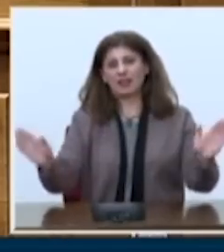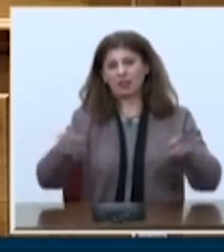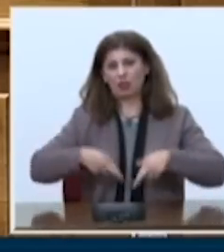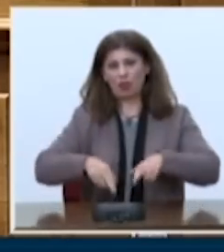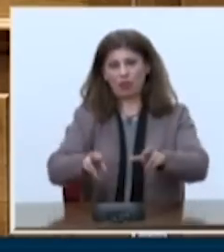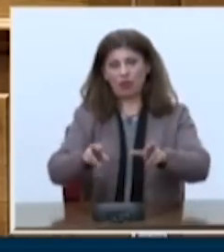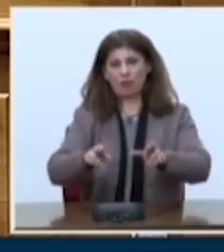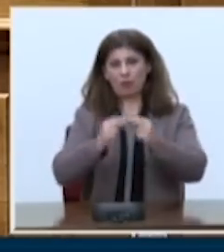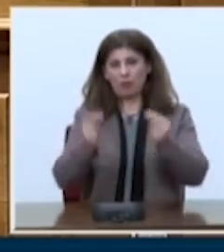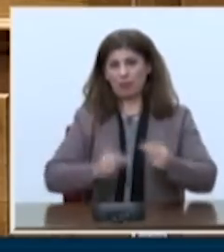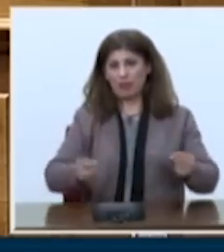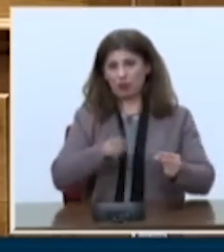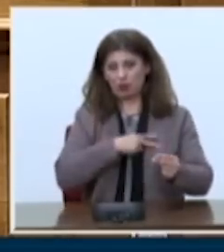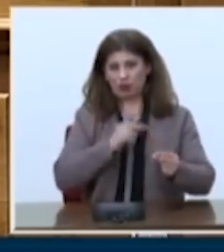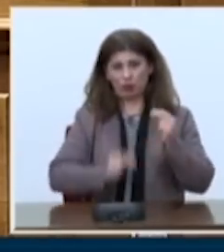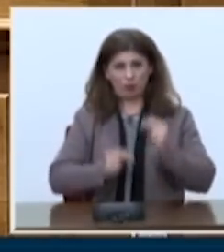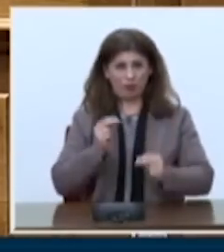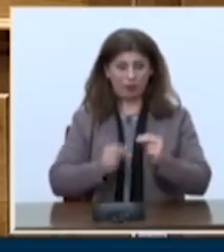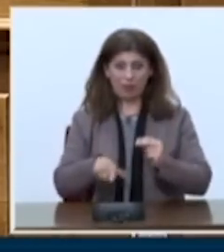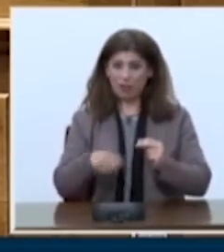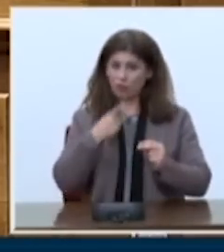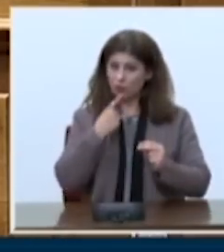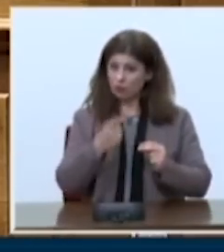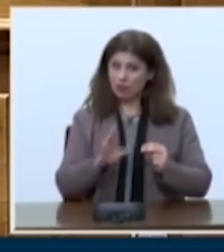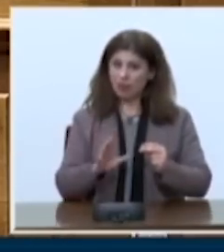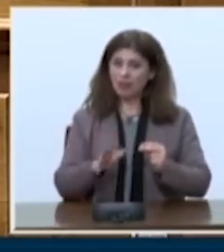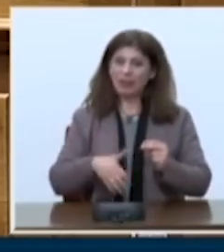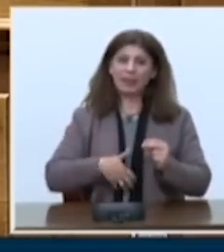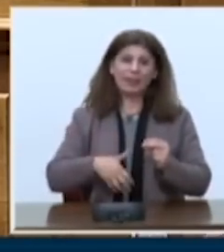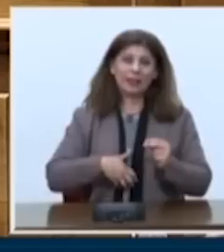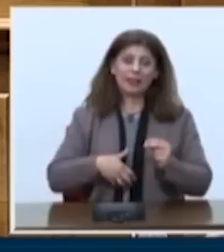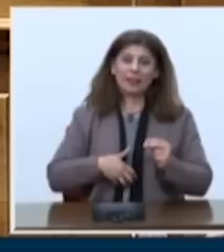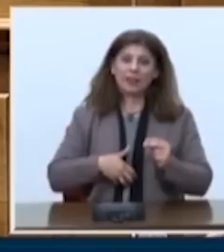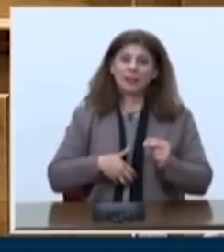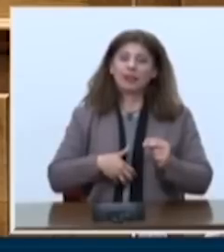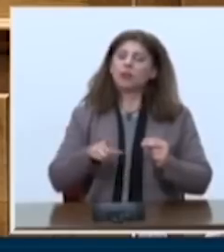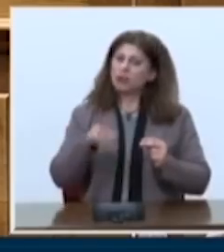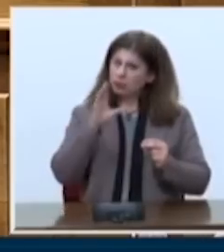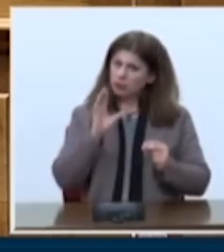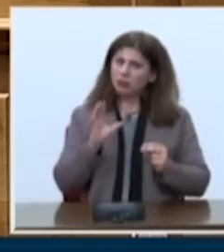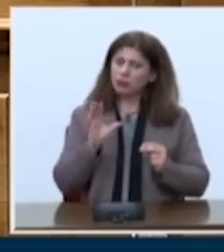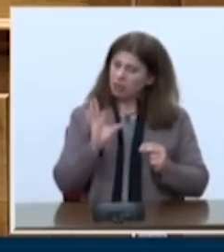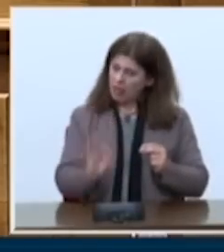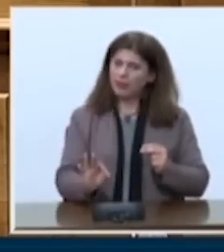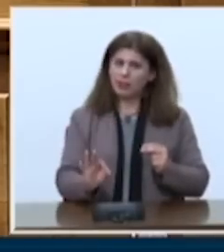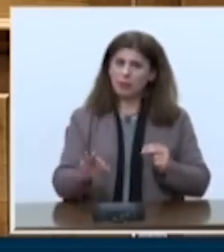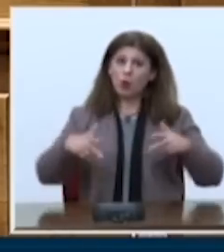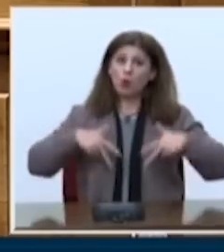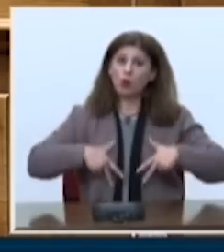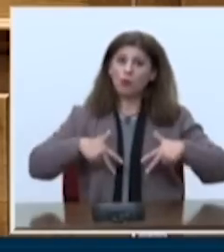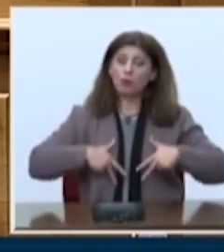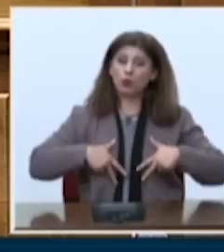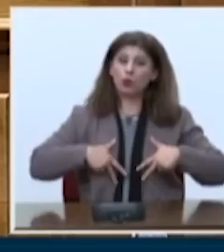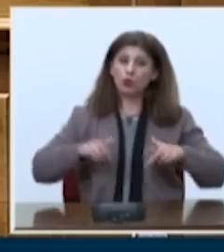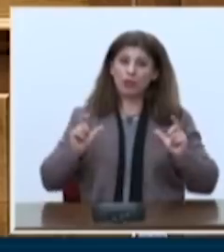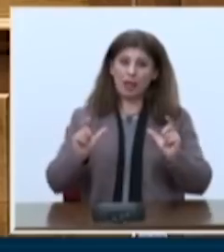του προβλήματος. Είναι αυτό που δήλωσε πρόσφατα κοινικά και αντικειμενικά όμως ο Υπουργός Εθνικής Άμυνας,